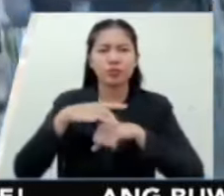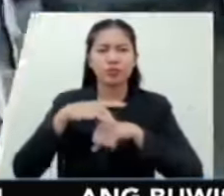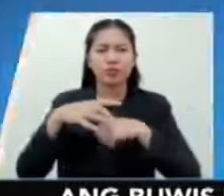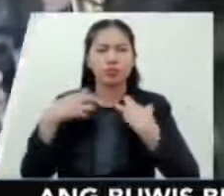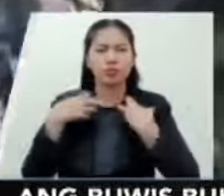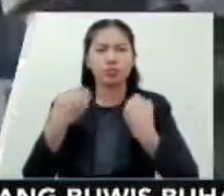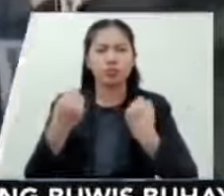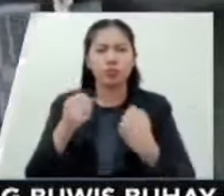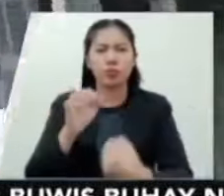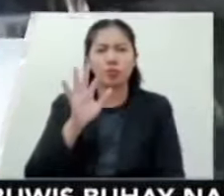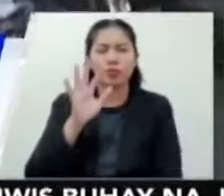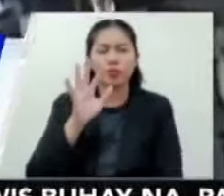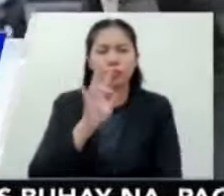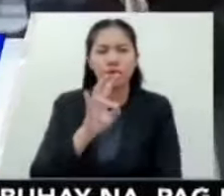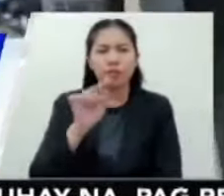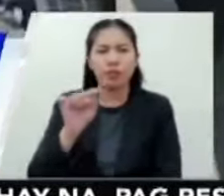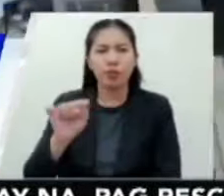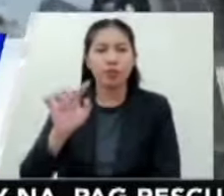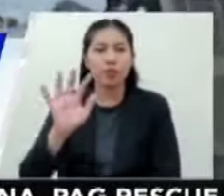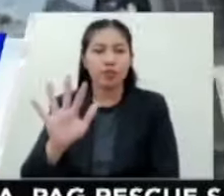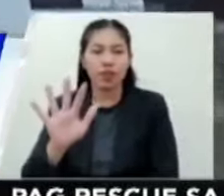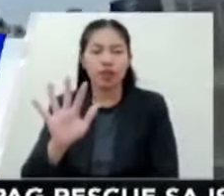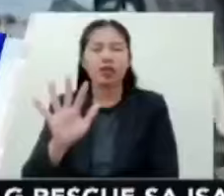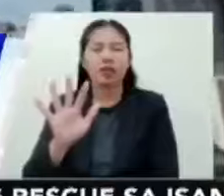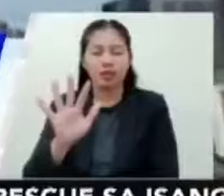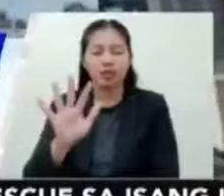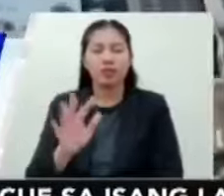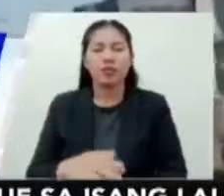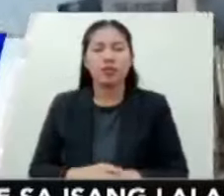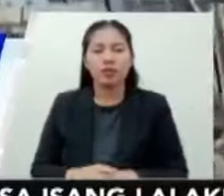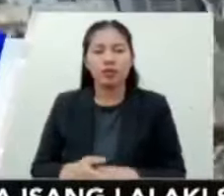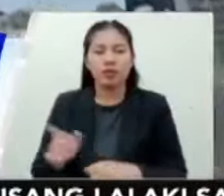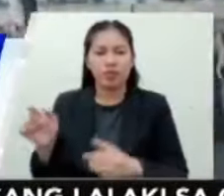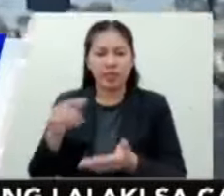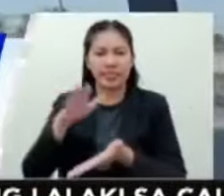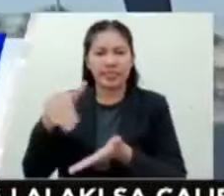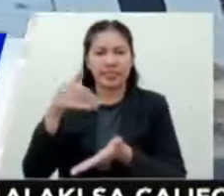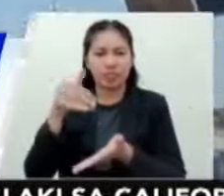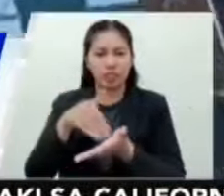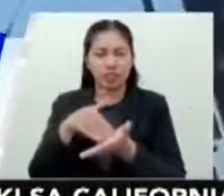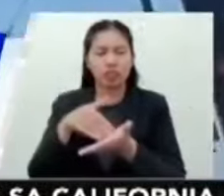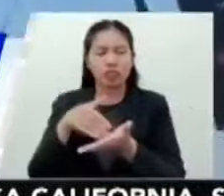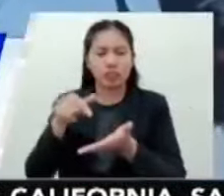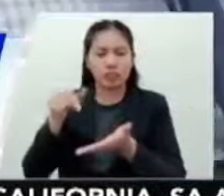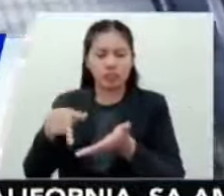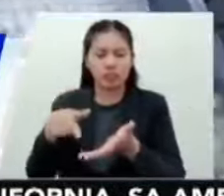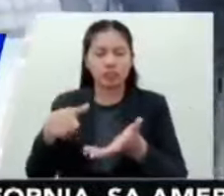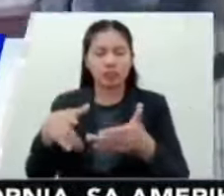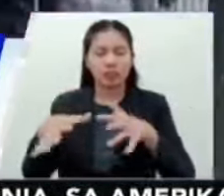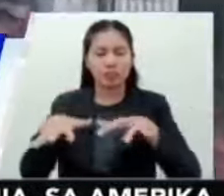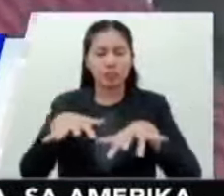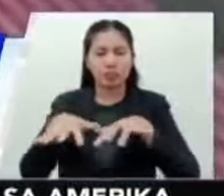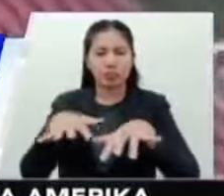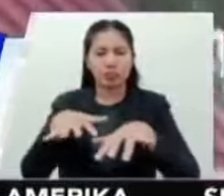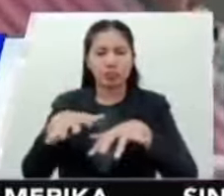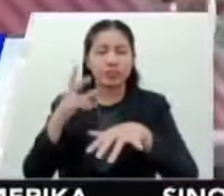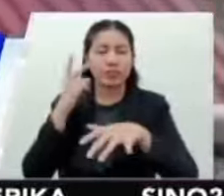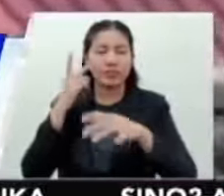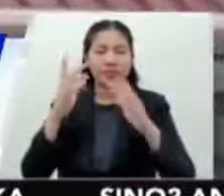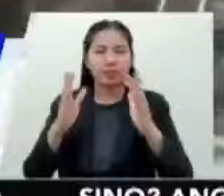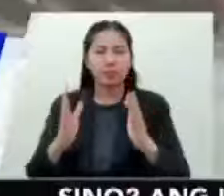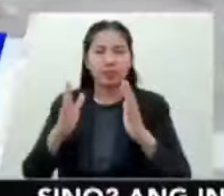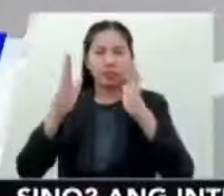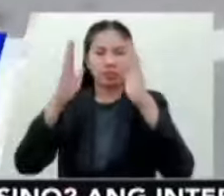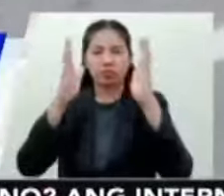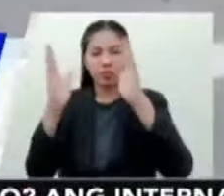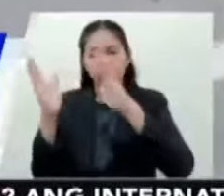ilang gusali sa Hualien City na epicenter ng lindol. Natabunan pa ang ilang motorsiklo. Sa ulat po ng ilang local